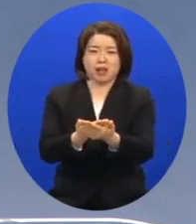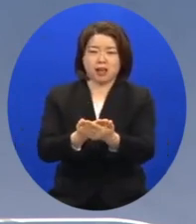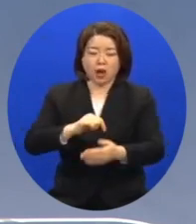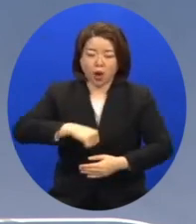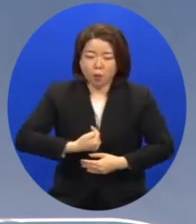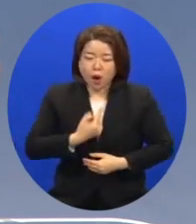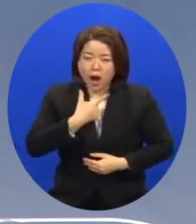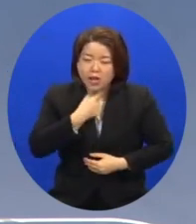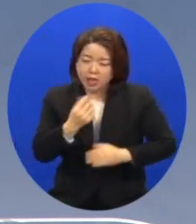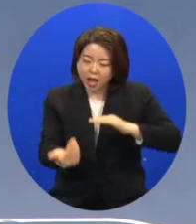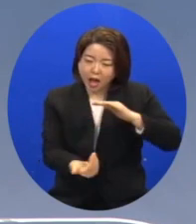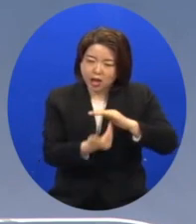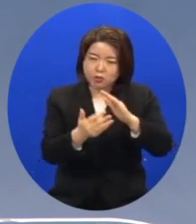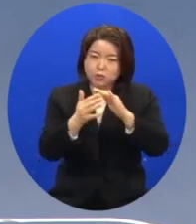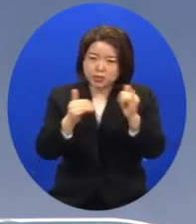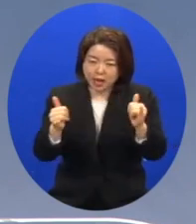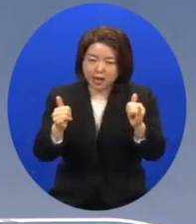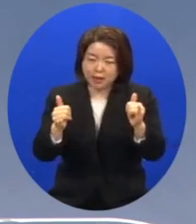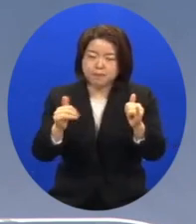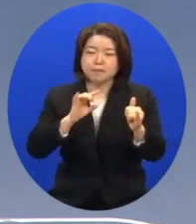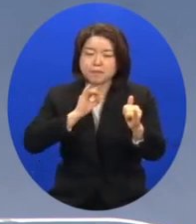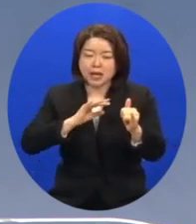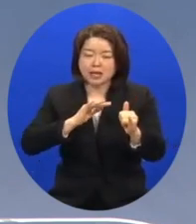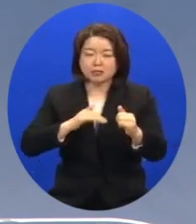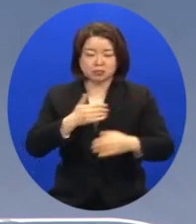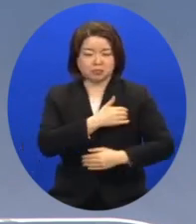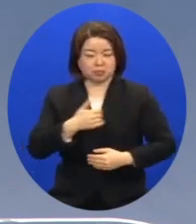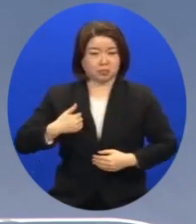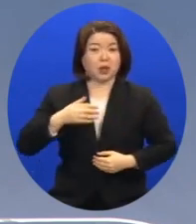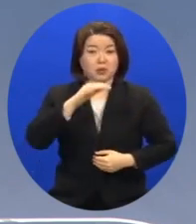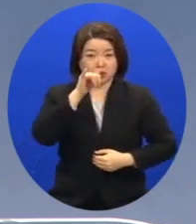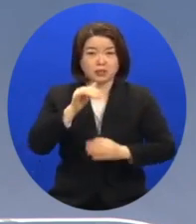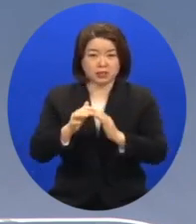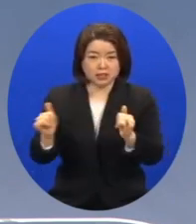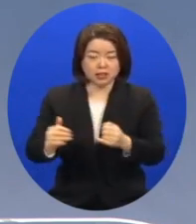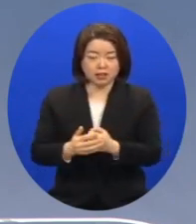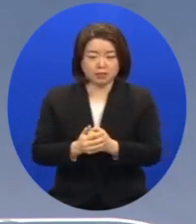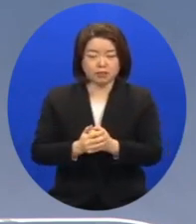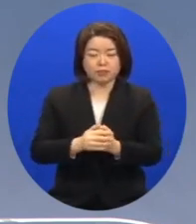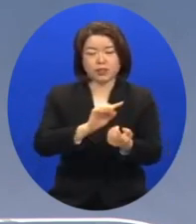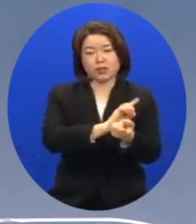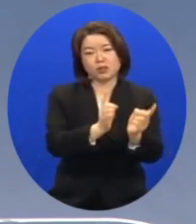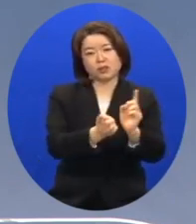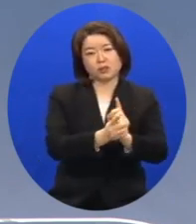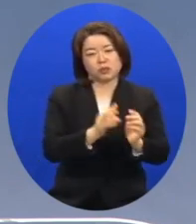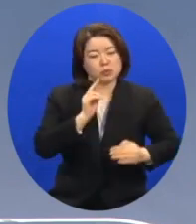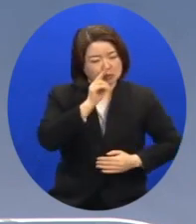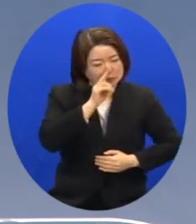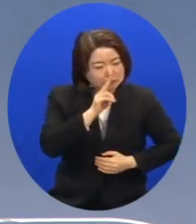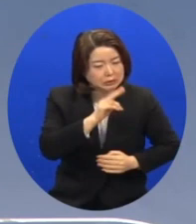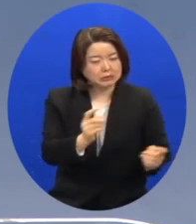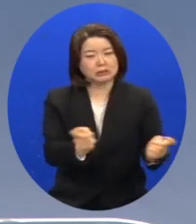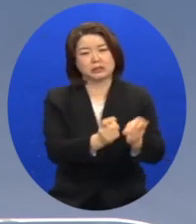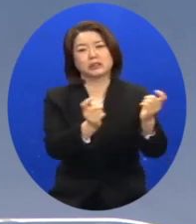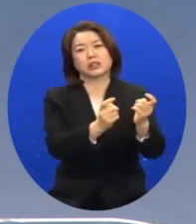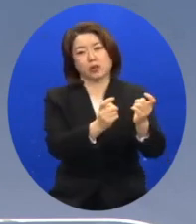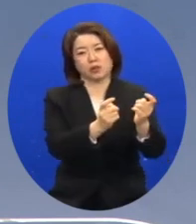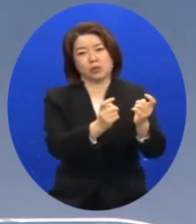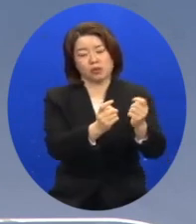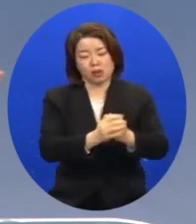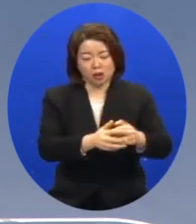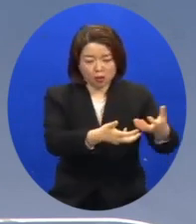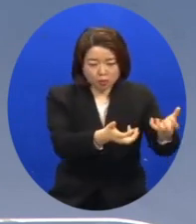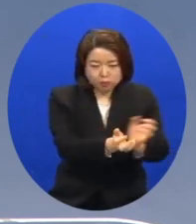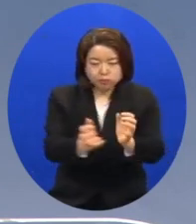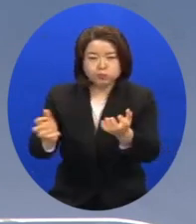만족하는 수준의 사람들 그러니까 서로 시기하고 질투하고 교회 안에서 파간 아니고